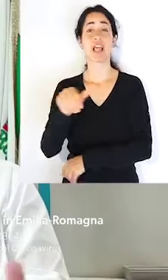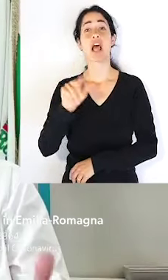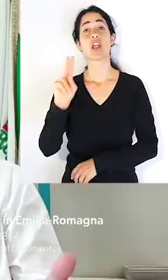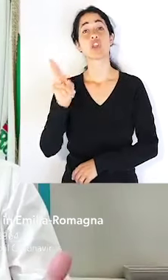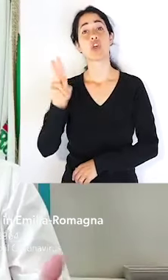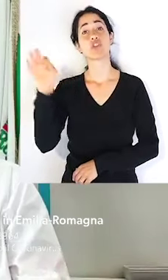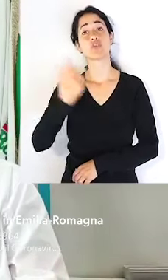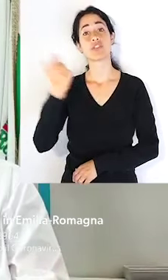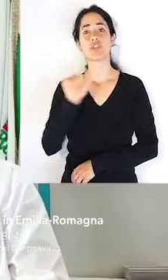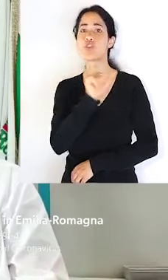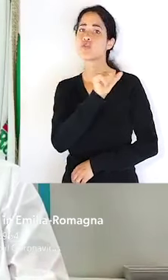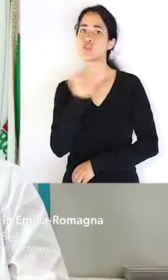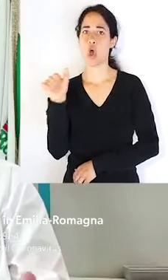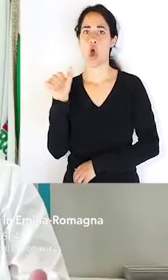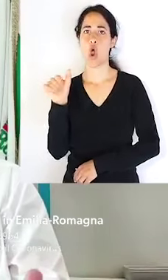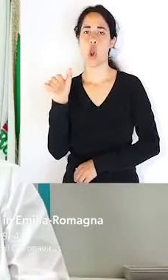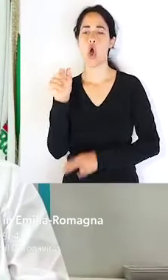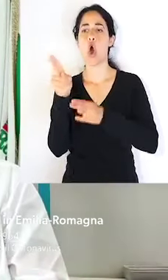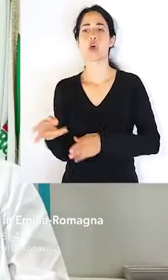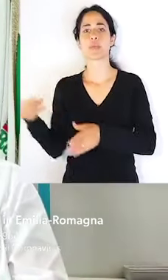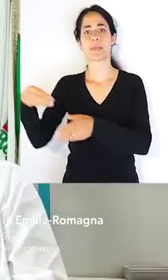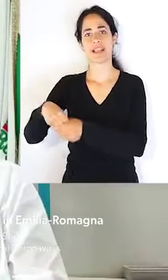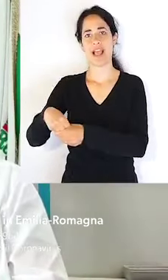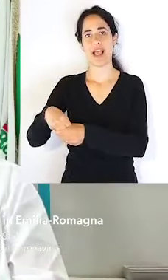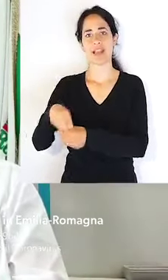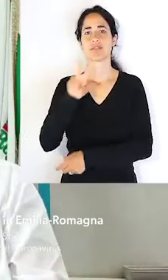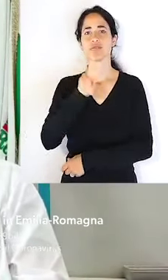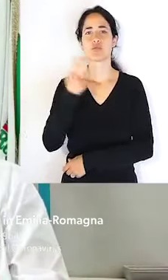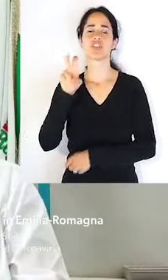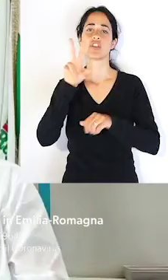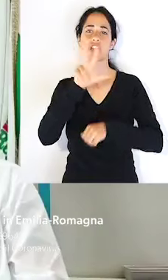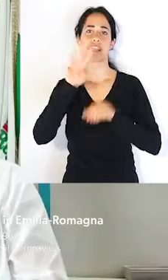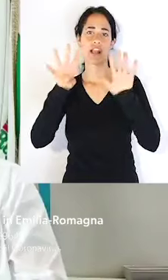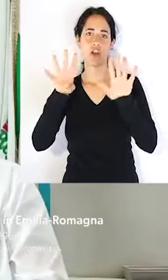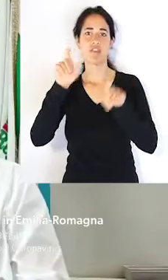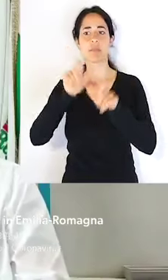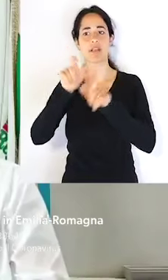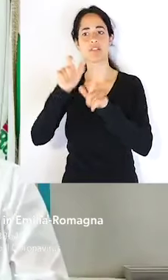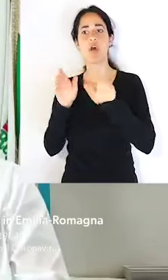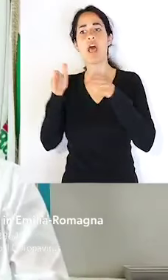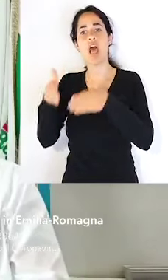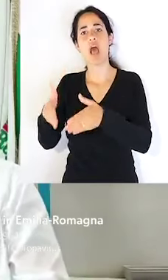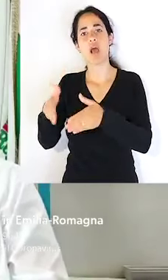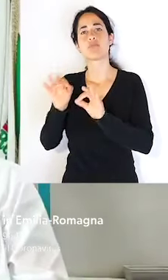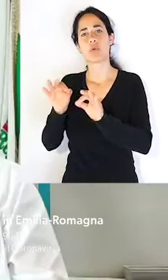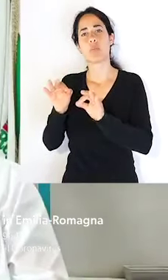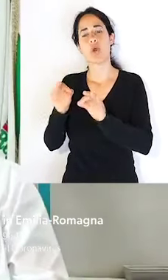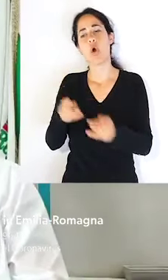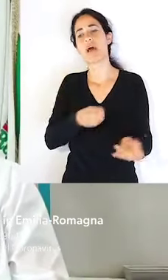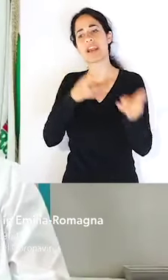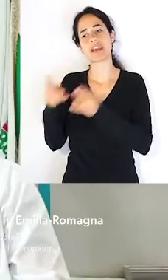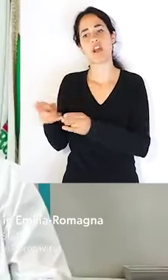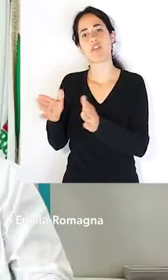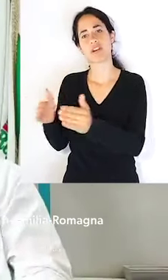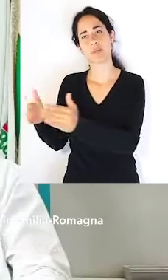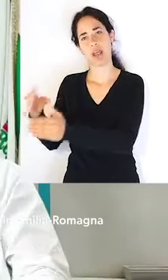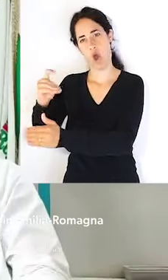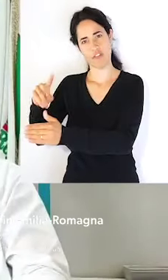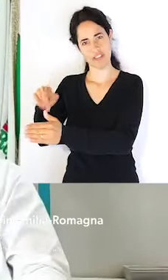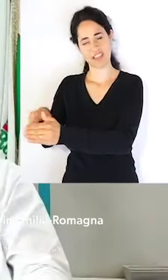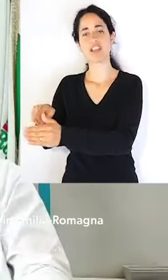nella malattia è in ospedale, 239 sono i ricoveri nei reparti Covid